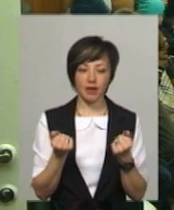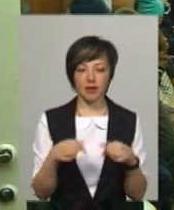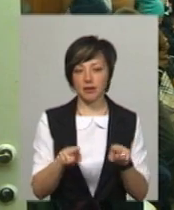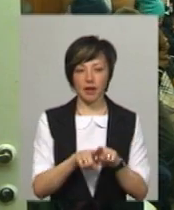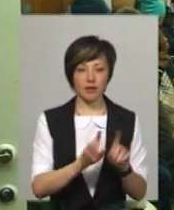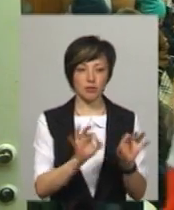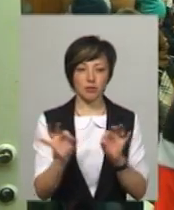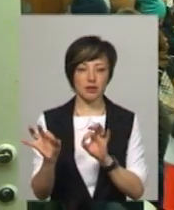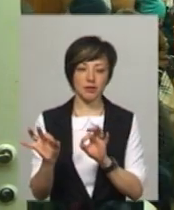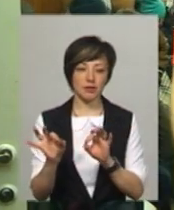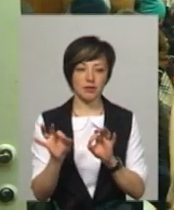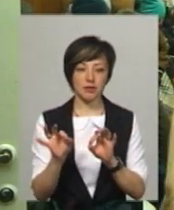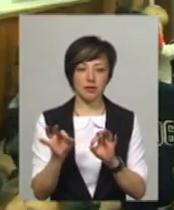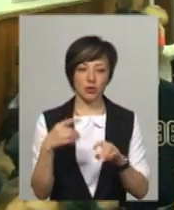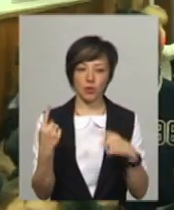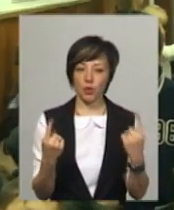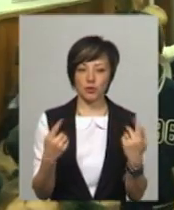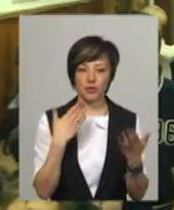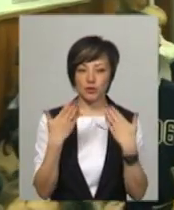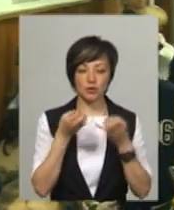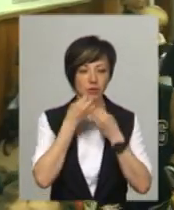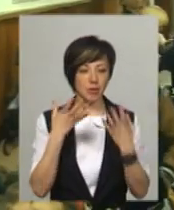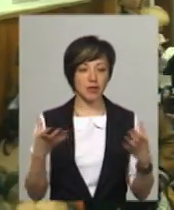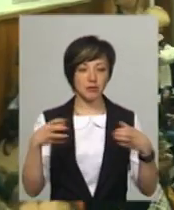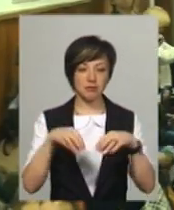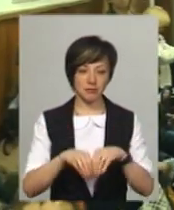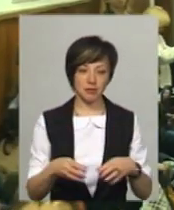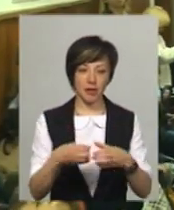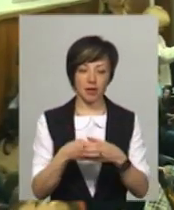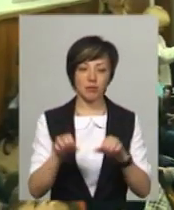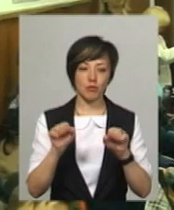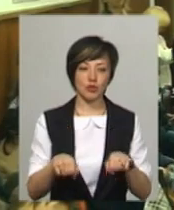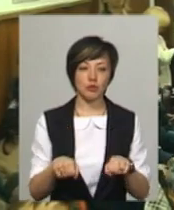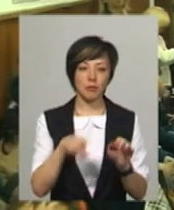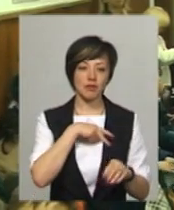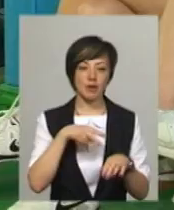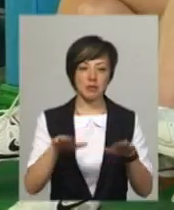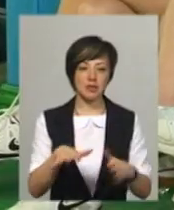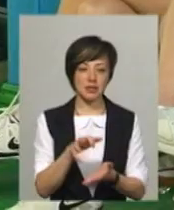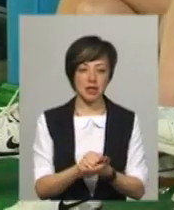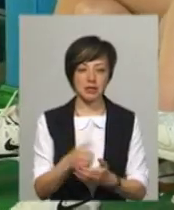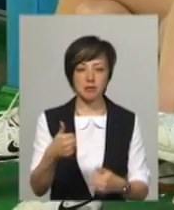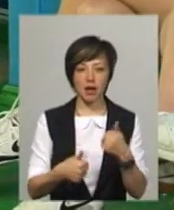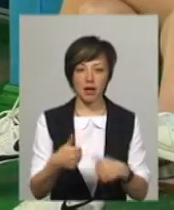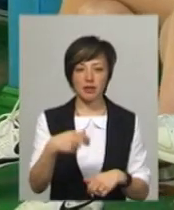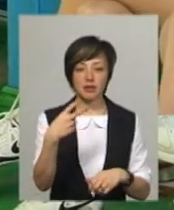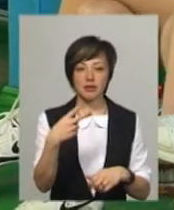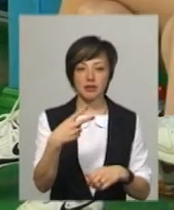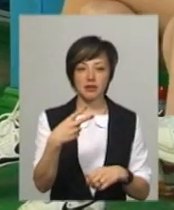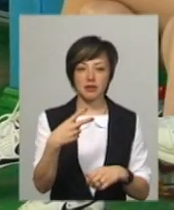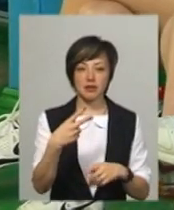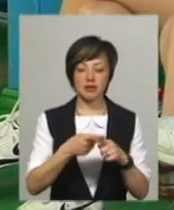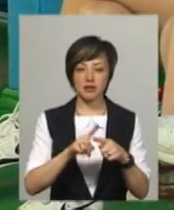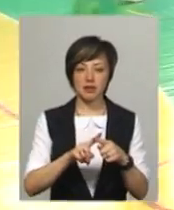нормально, добре один до одного ставимося. Якщо ми зберемось, то, думаю, ми зможемо якесь призове місце зайняти. Змагання відбуваються на базі